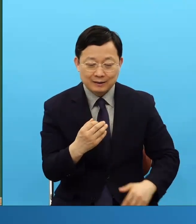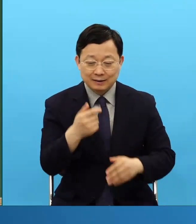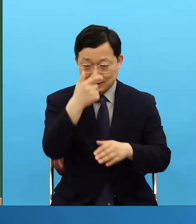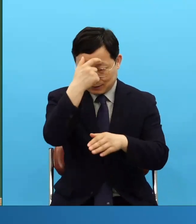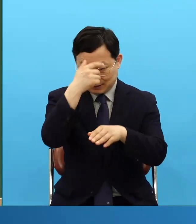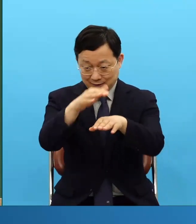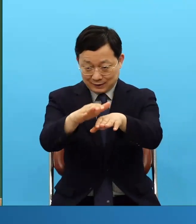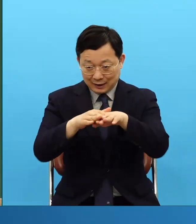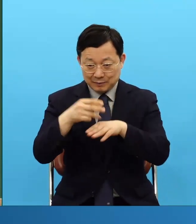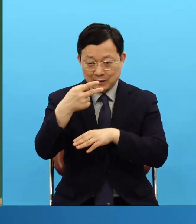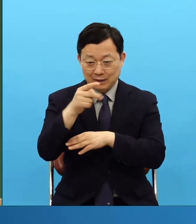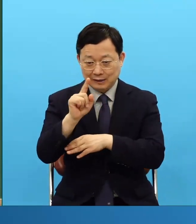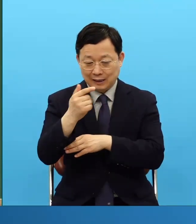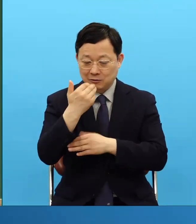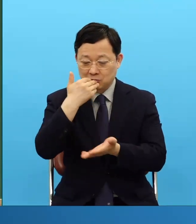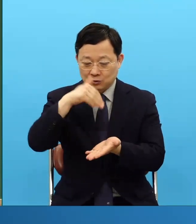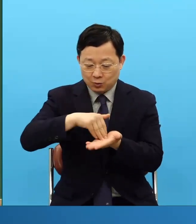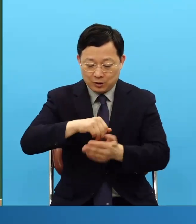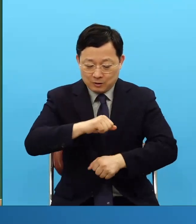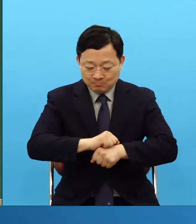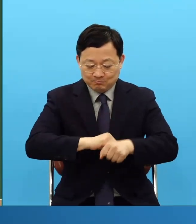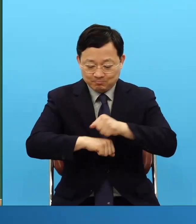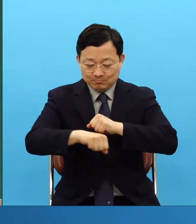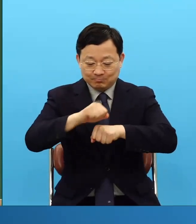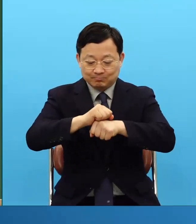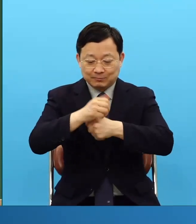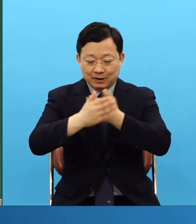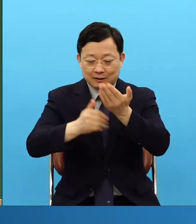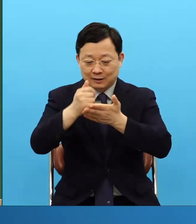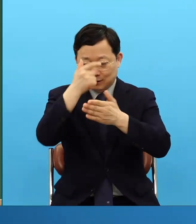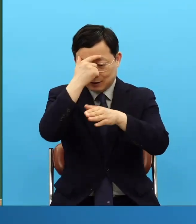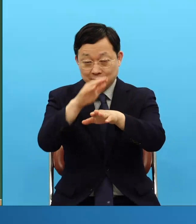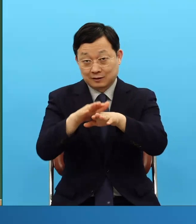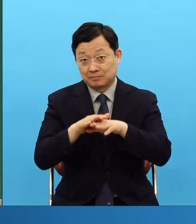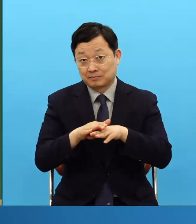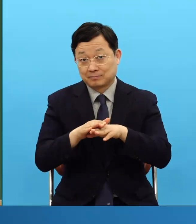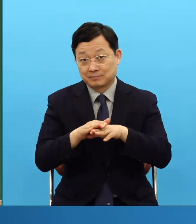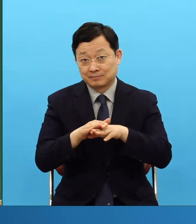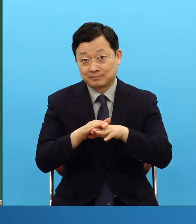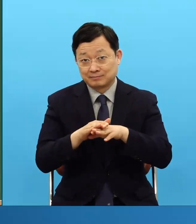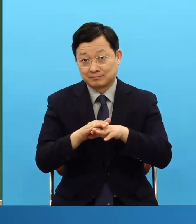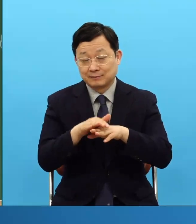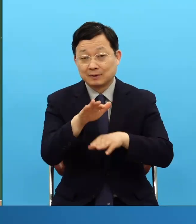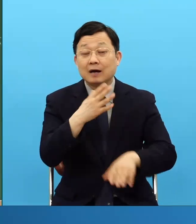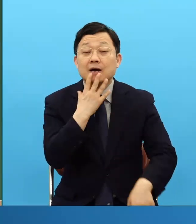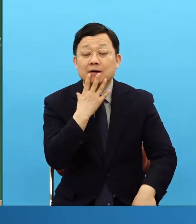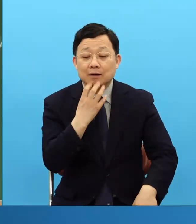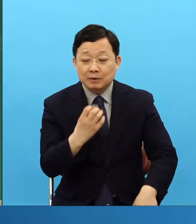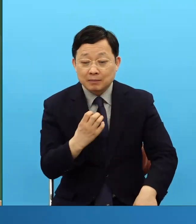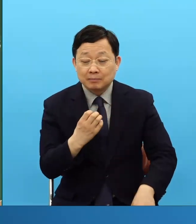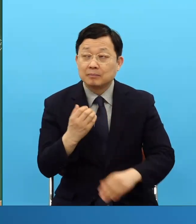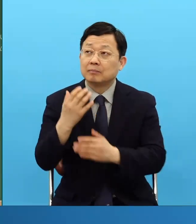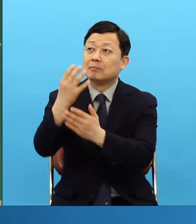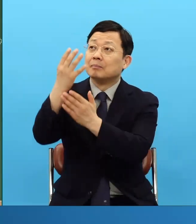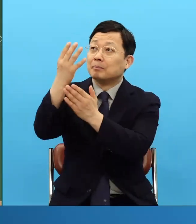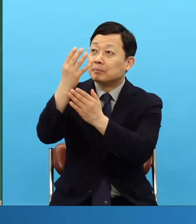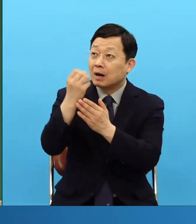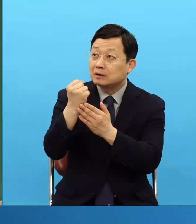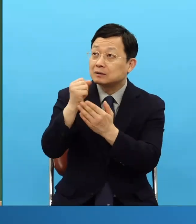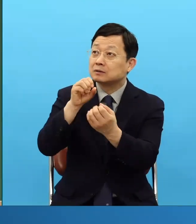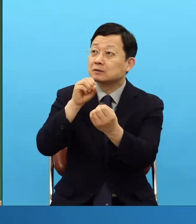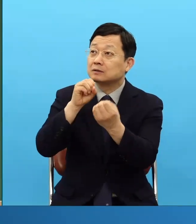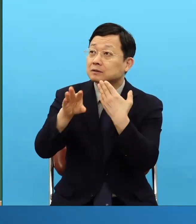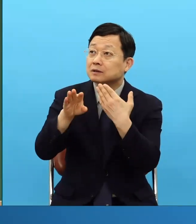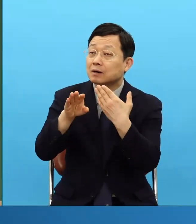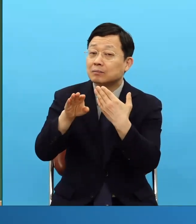to build an altar. 이렇게 해서 아브라함이 받은 응답 중에 가장 큰 응답이 And in this way, the greatest answer that Abraham